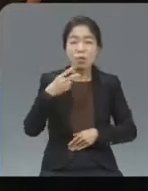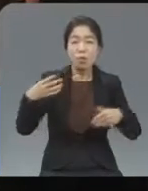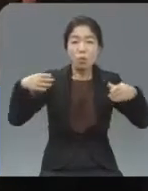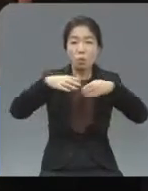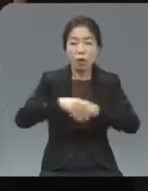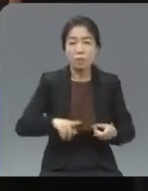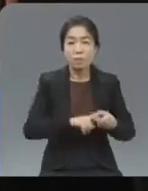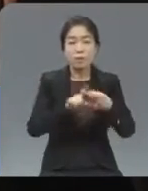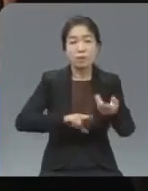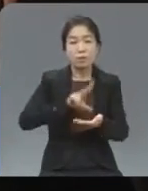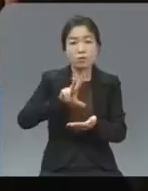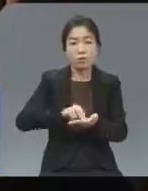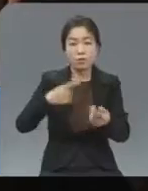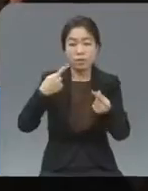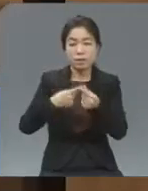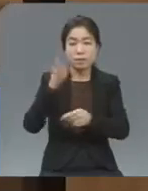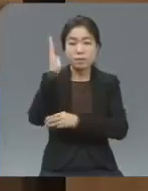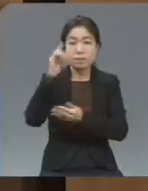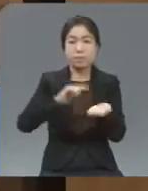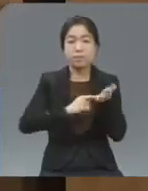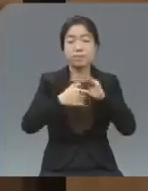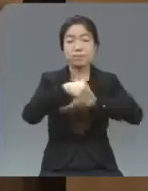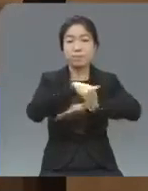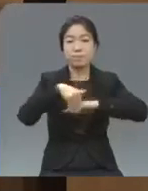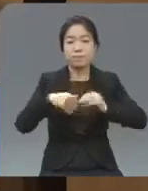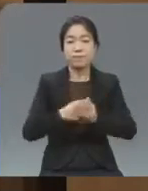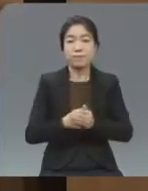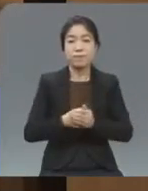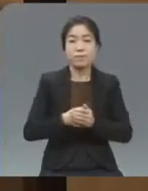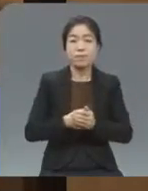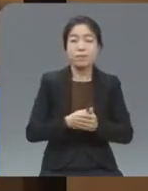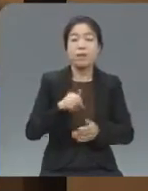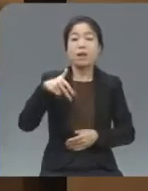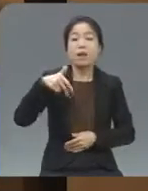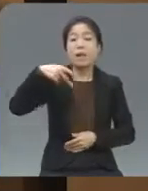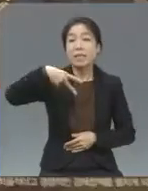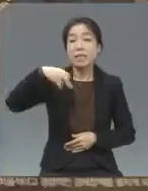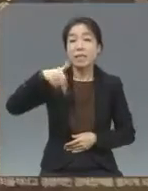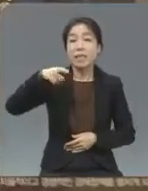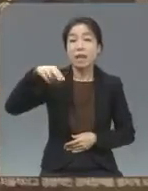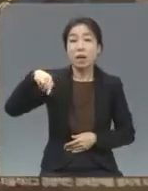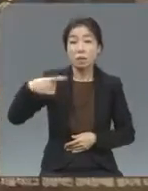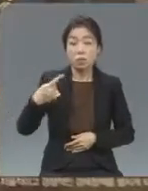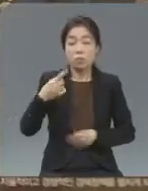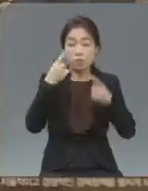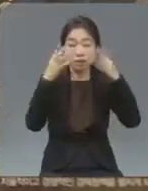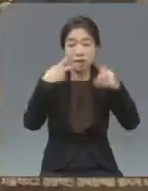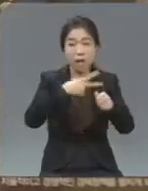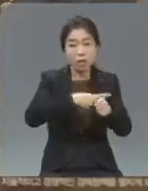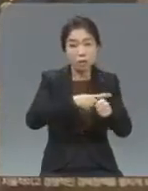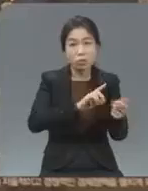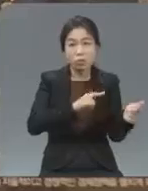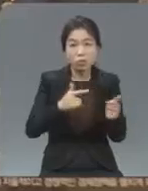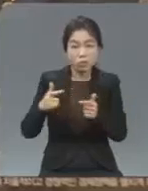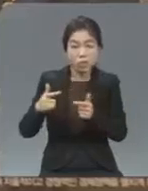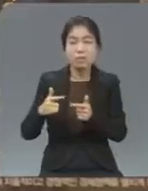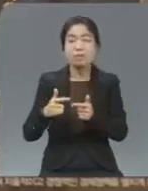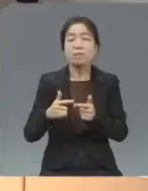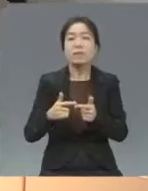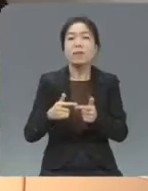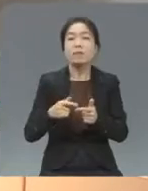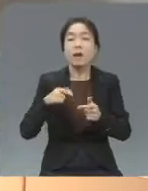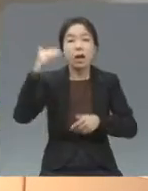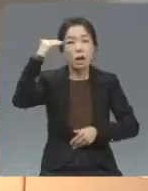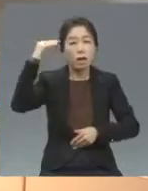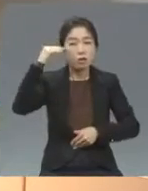연대라는 주제로 기조연설을 할 예정입니다. 또 브루스 커밍스 시카고 대학 교수, 베르너 페니히 베를린 자유대학 교수 등